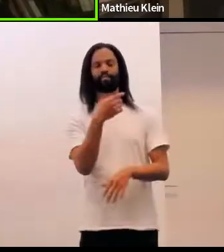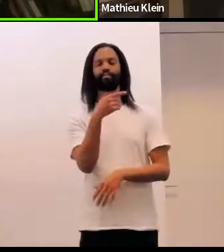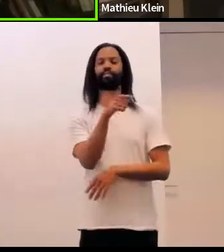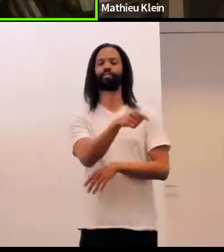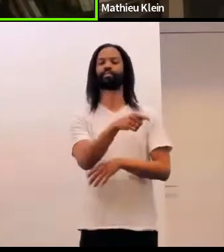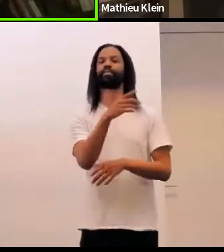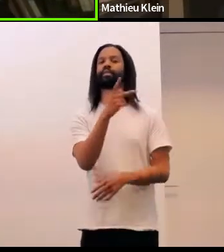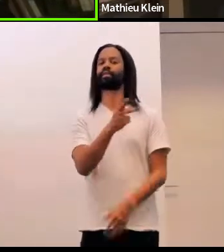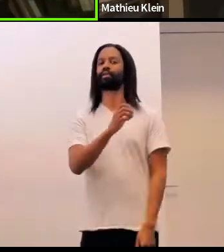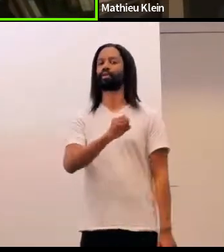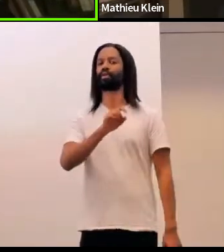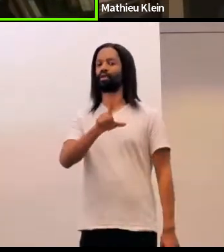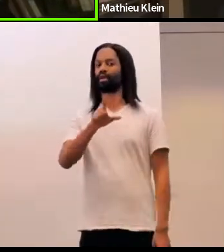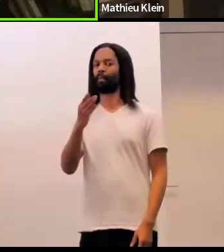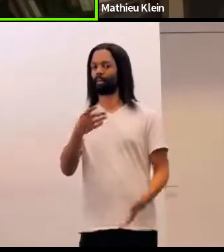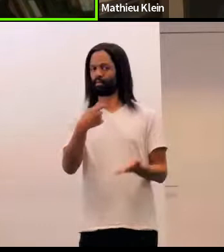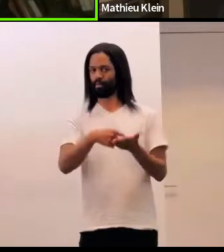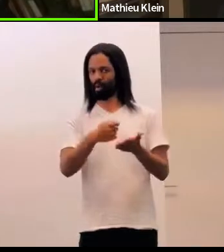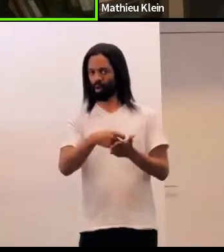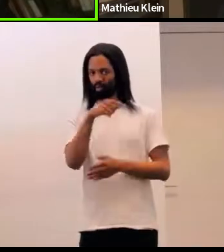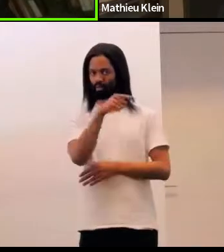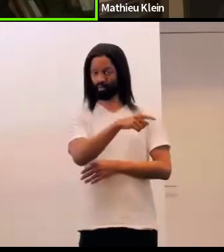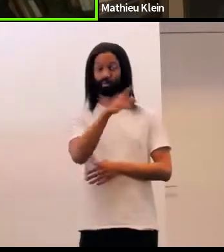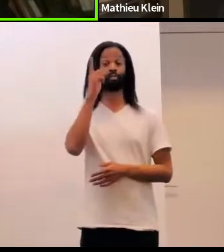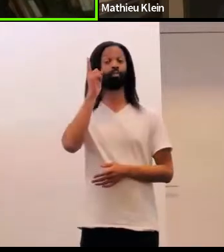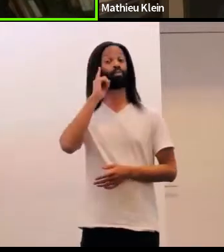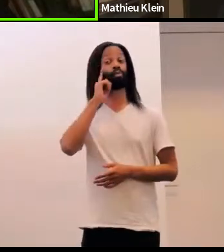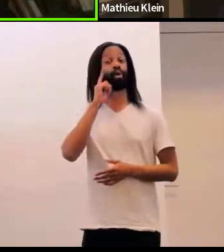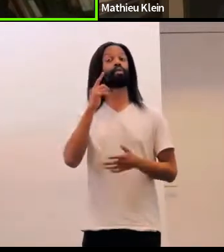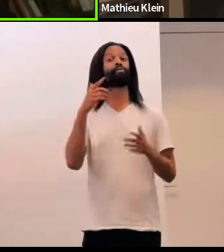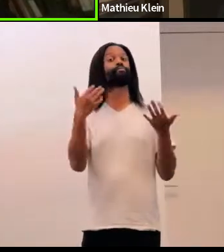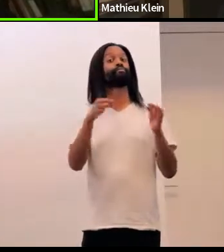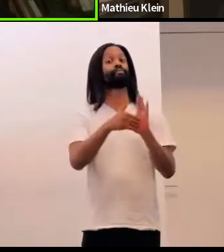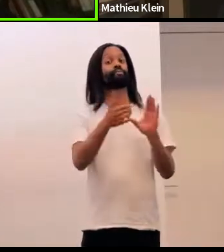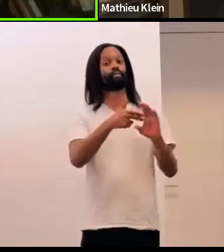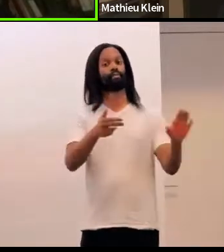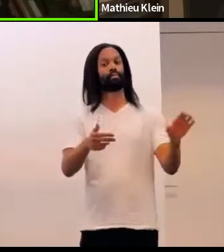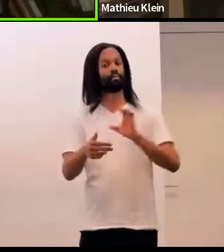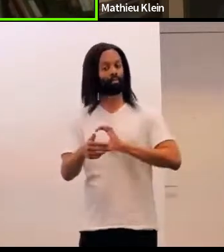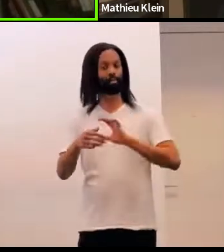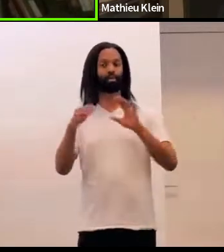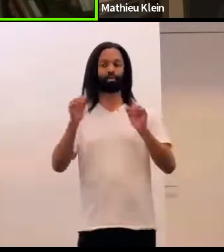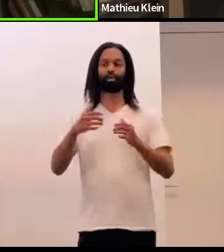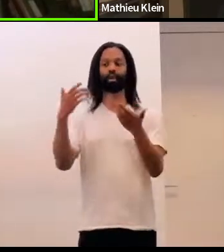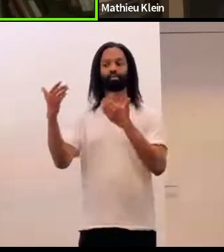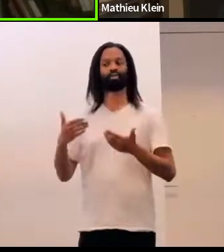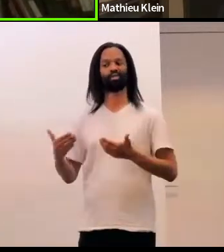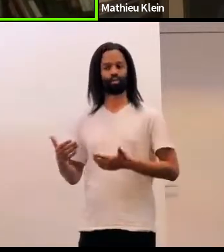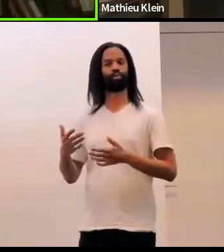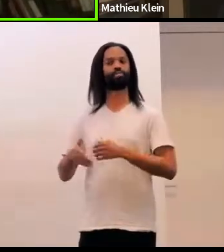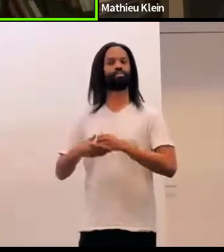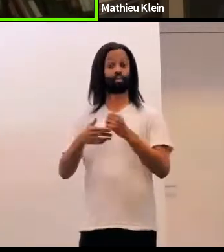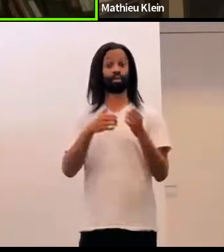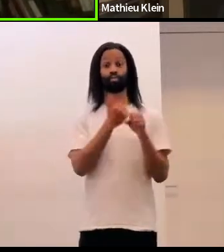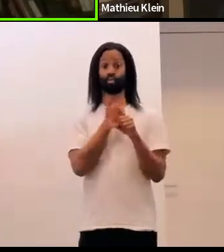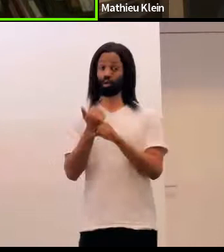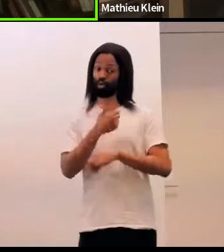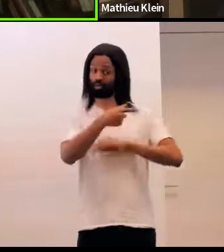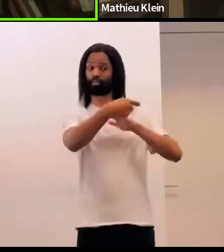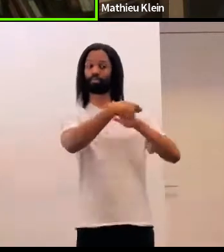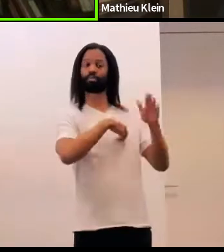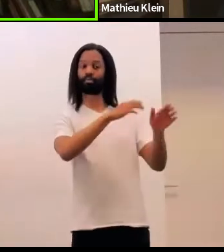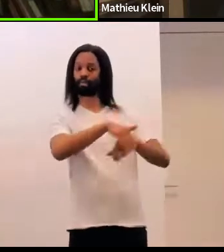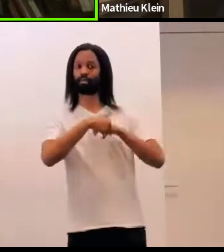permet d'engager l'organisation d'expositions. La Banque nous soutient sur une exposition chaque année au Musée